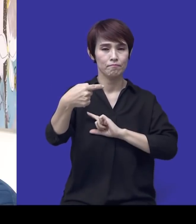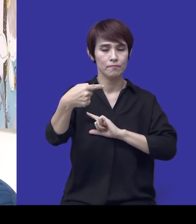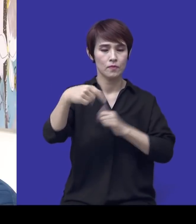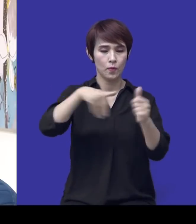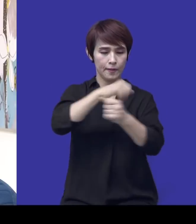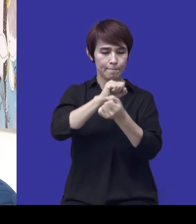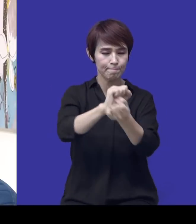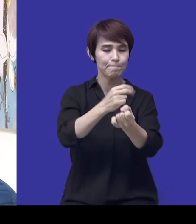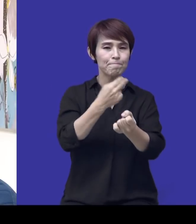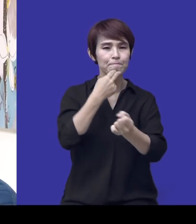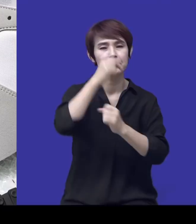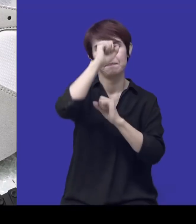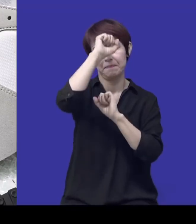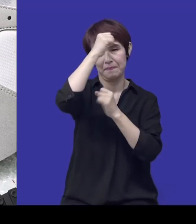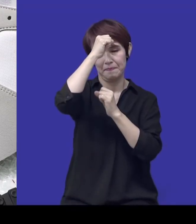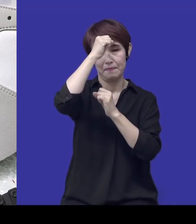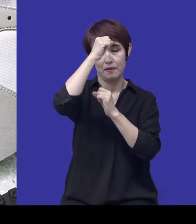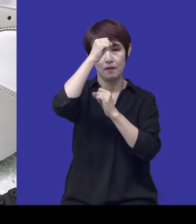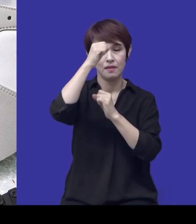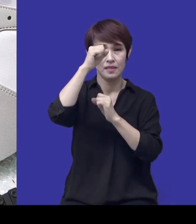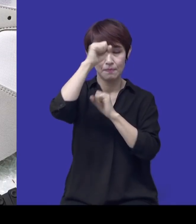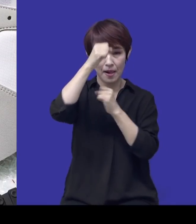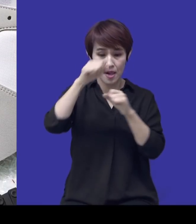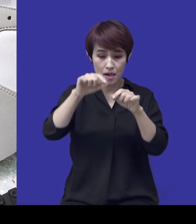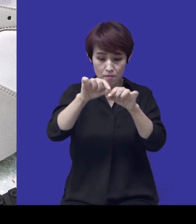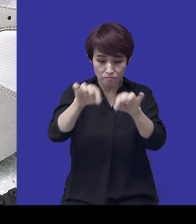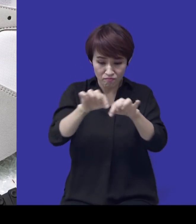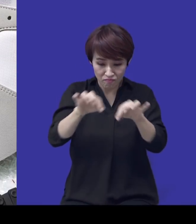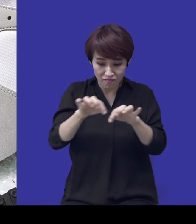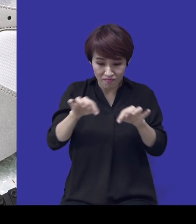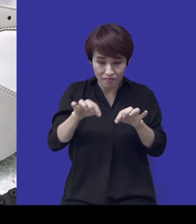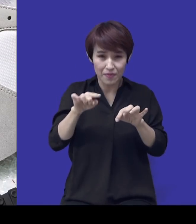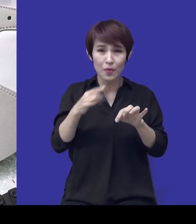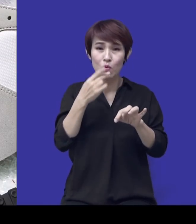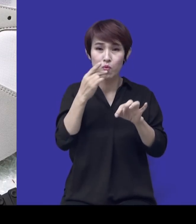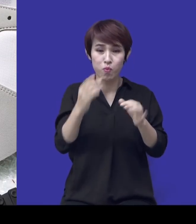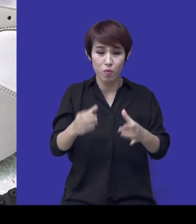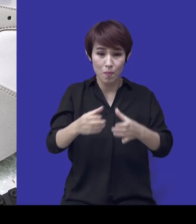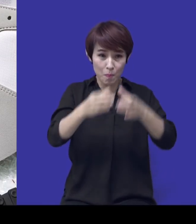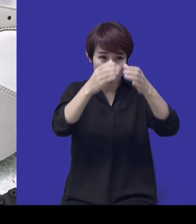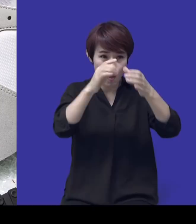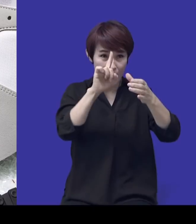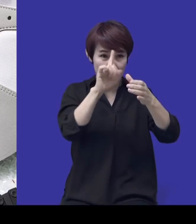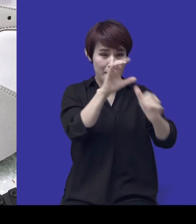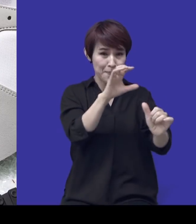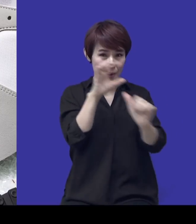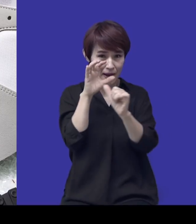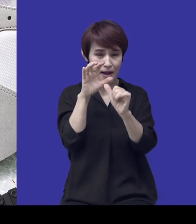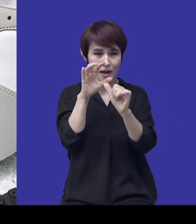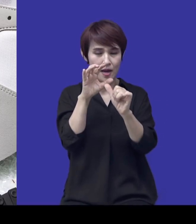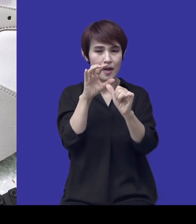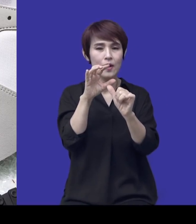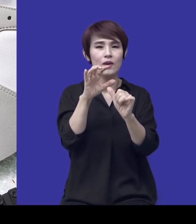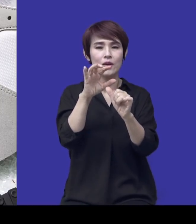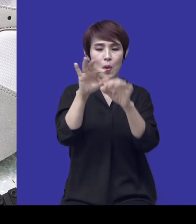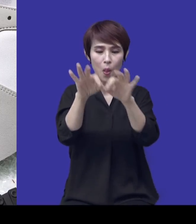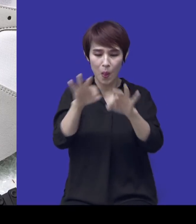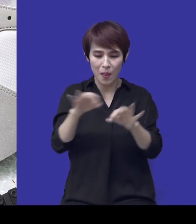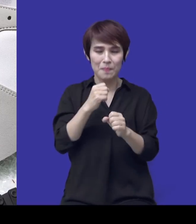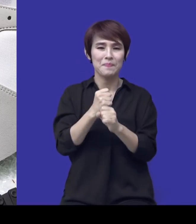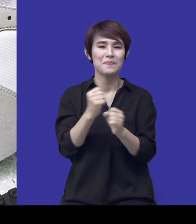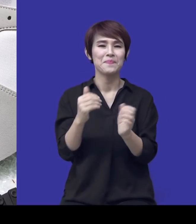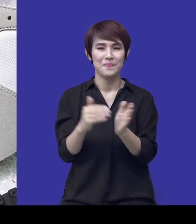친환경 신발이어서 네. 뭐 신발끈은 뭐 플라스틱 페트병 한 개를 재활용해서 만들고 페트병 한 개를 가지고요?